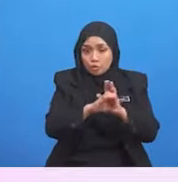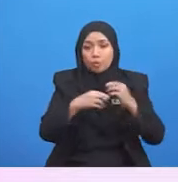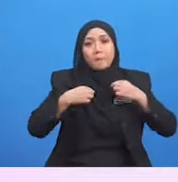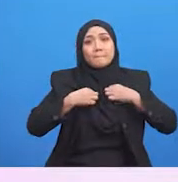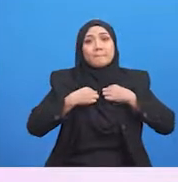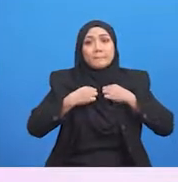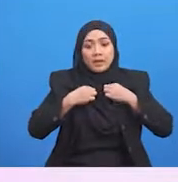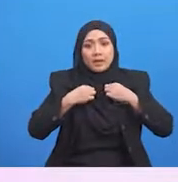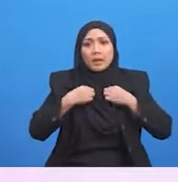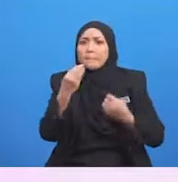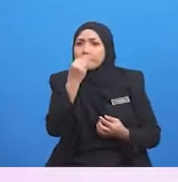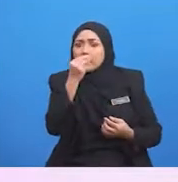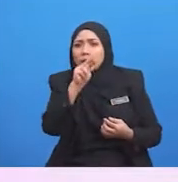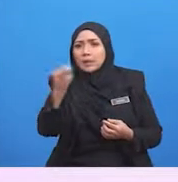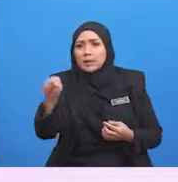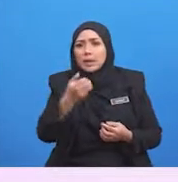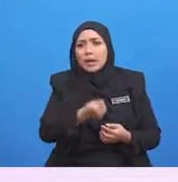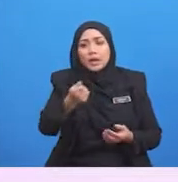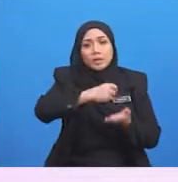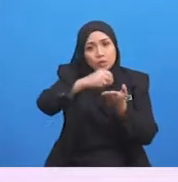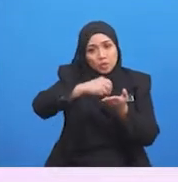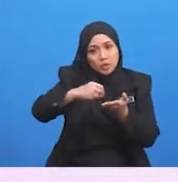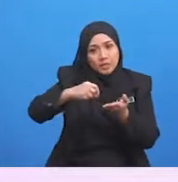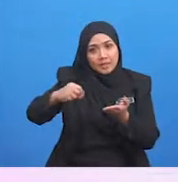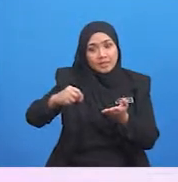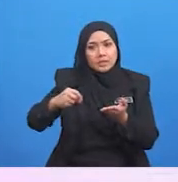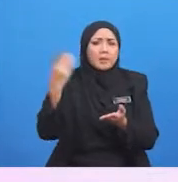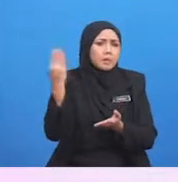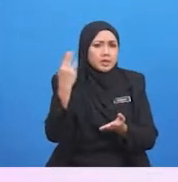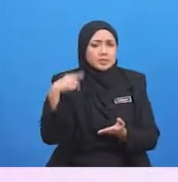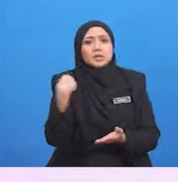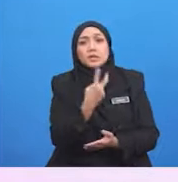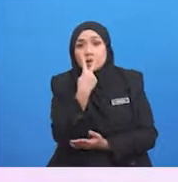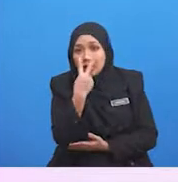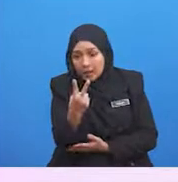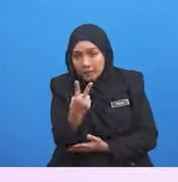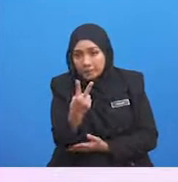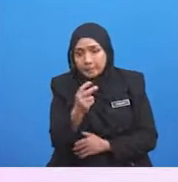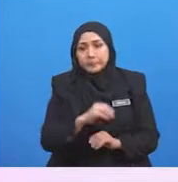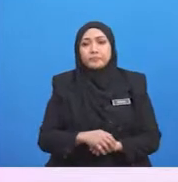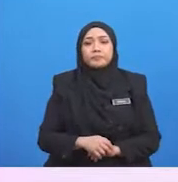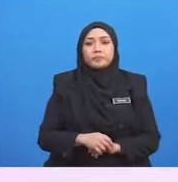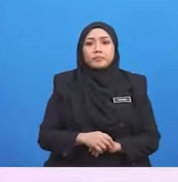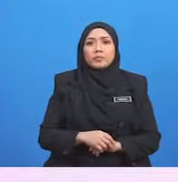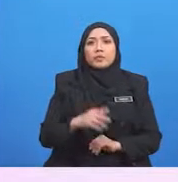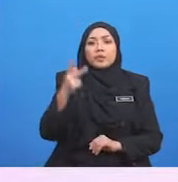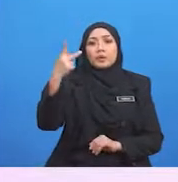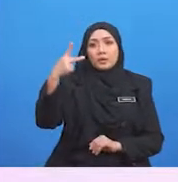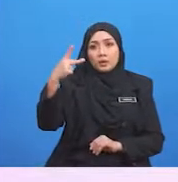pakaian, makanan, alat tulis dan sebagainya yang biasa kita lihat. Manakala